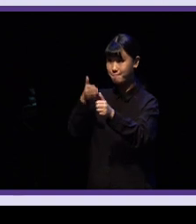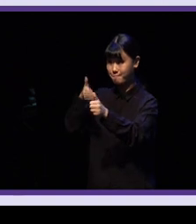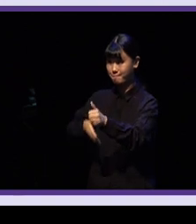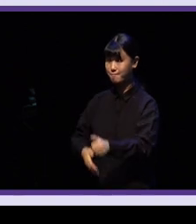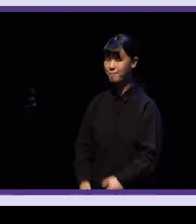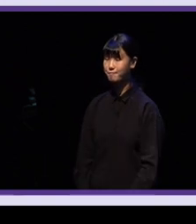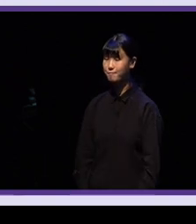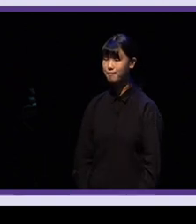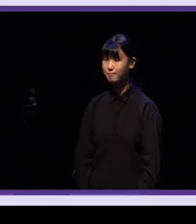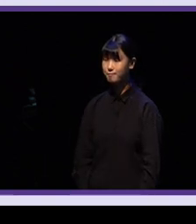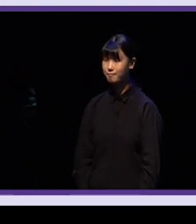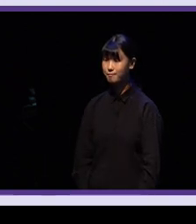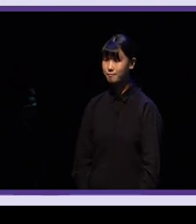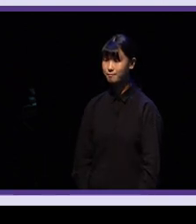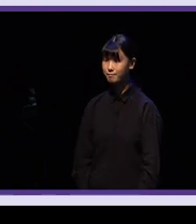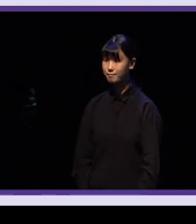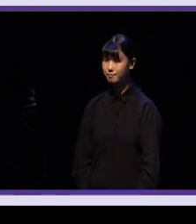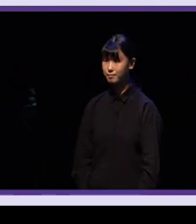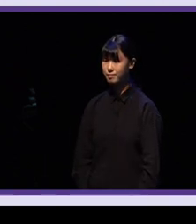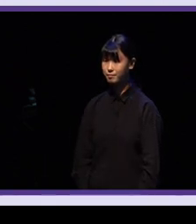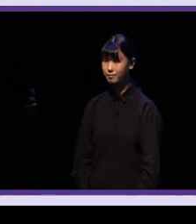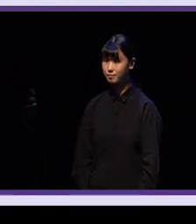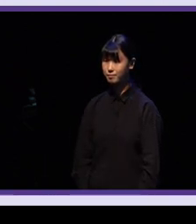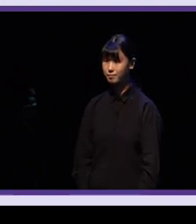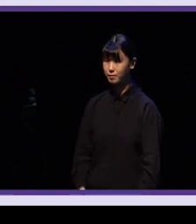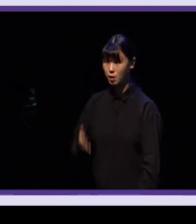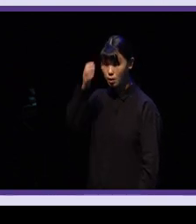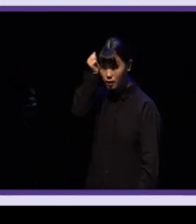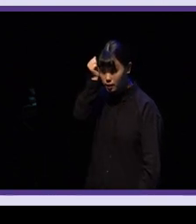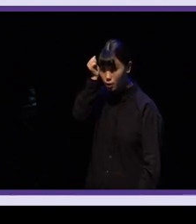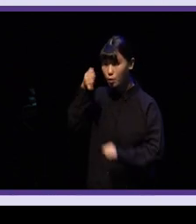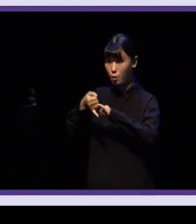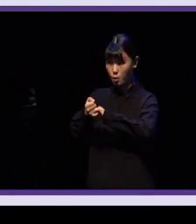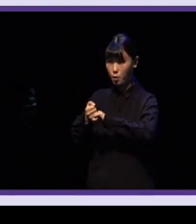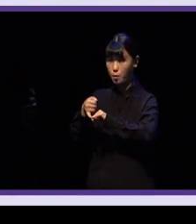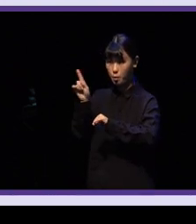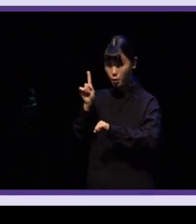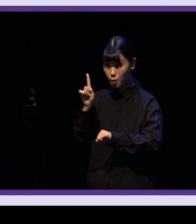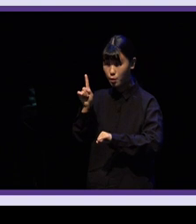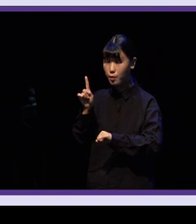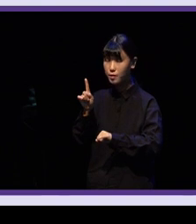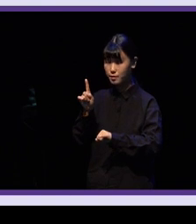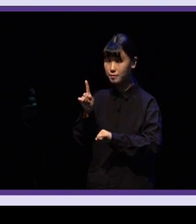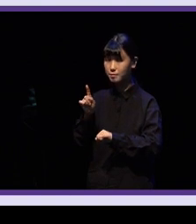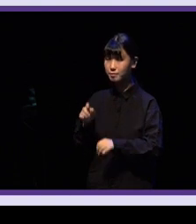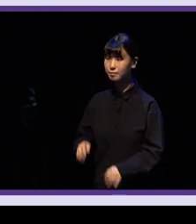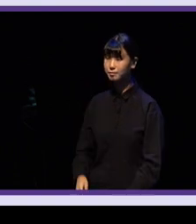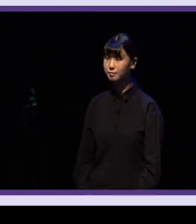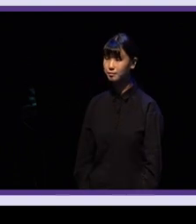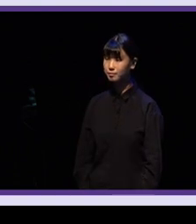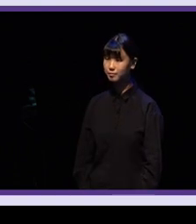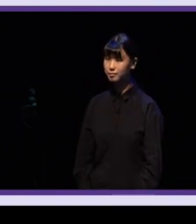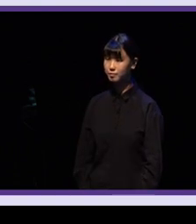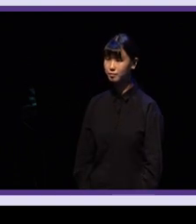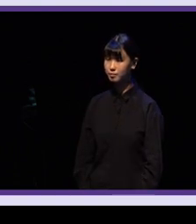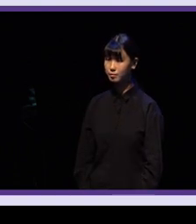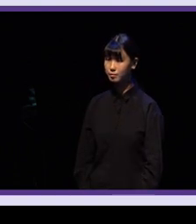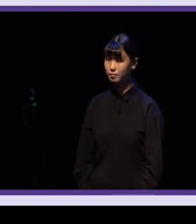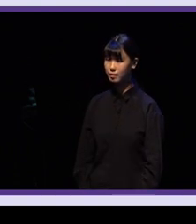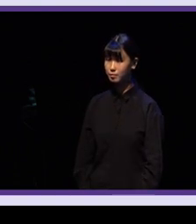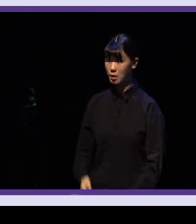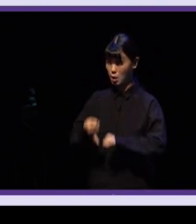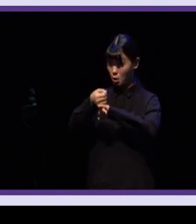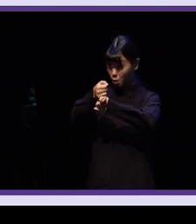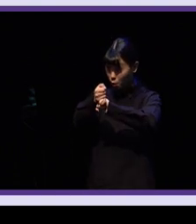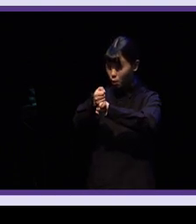됩니다 꼭 그 기억해 주셔야 할 것은이 필수 제출 자료는 제출하지 않게